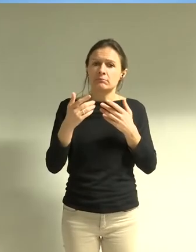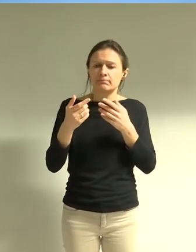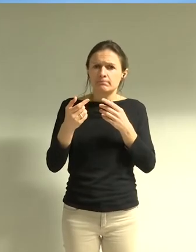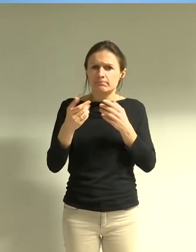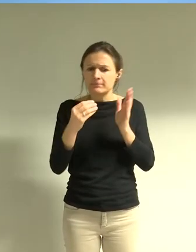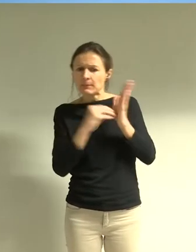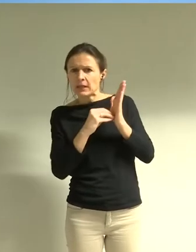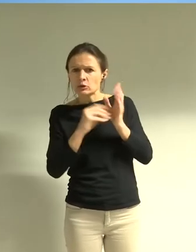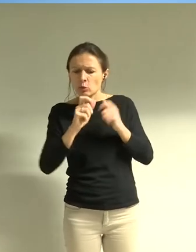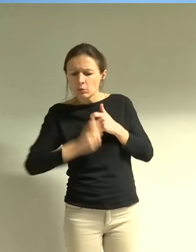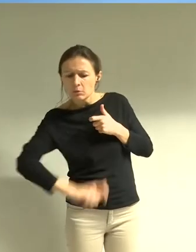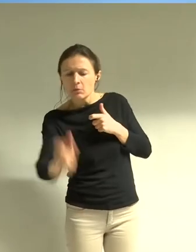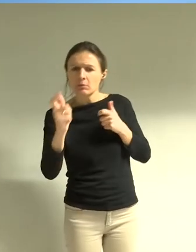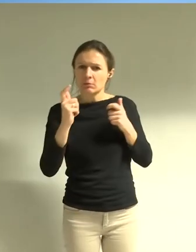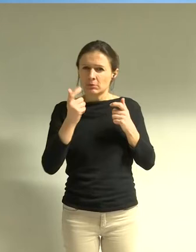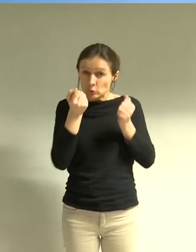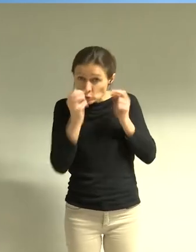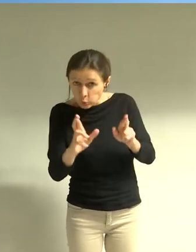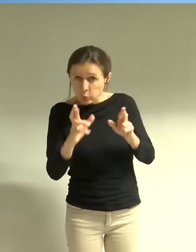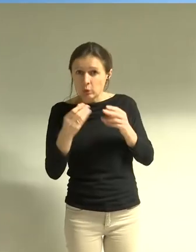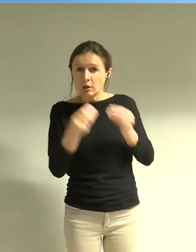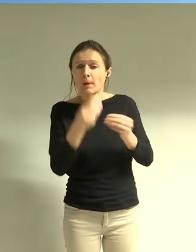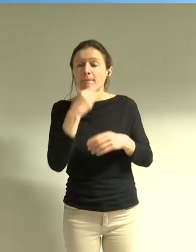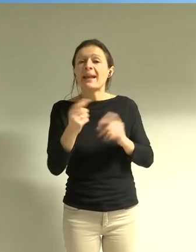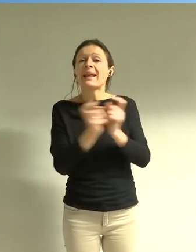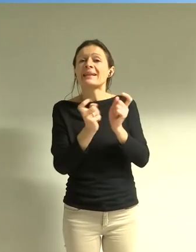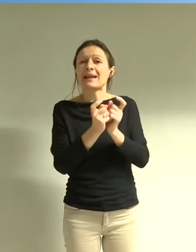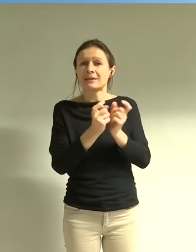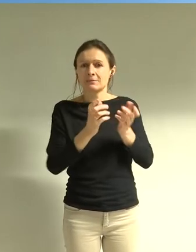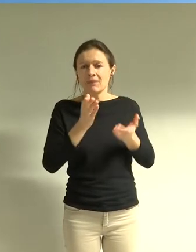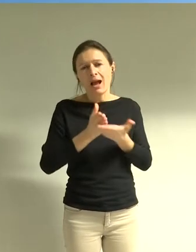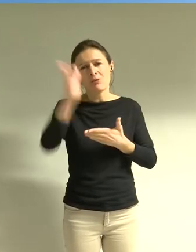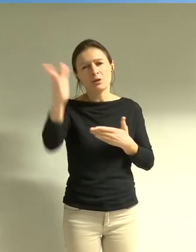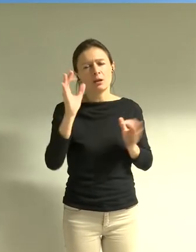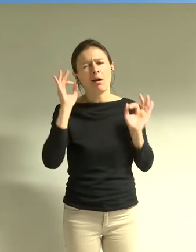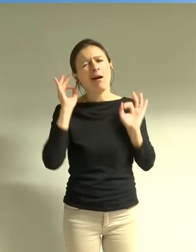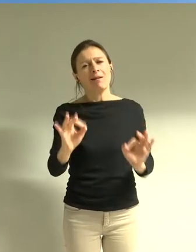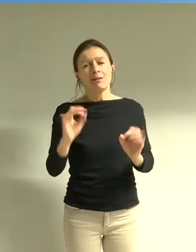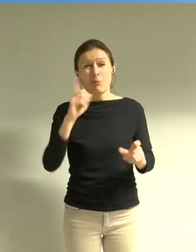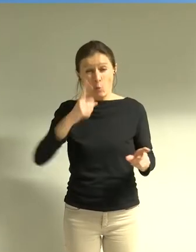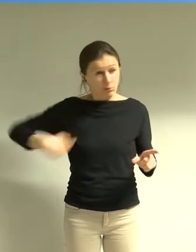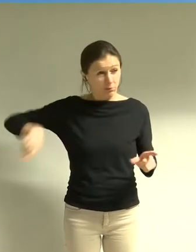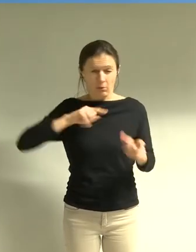avenir radieux à la belle électrique à laquelle nous sommes toutes et tous très attachés merci